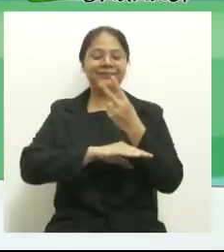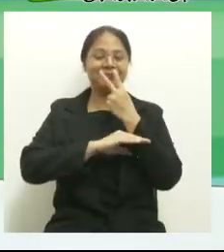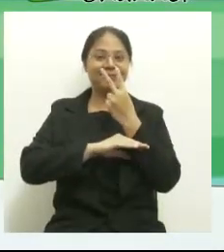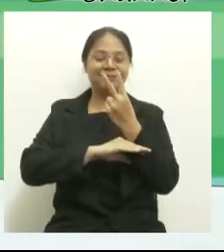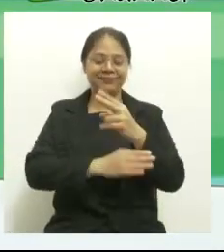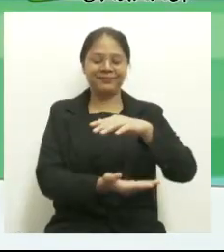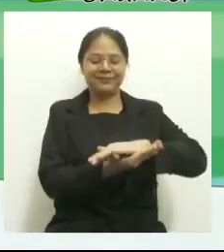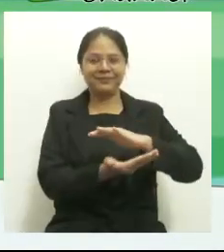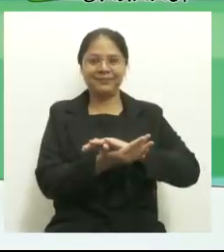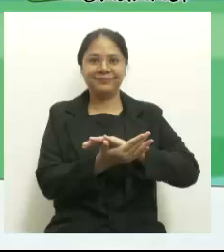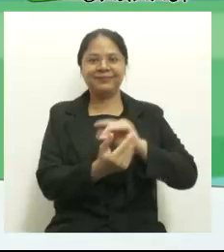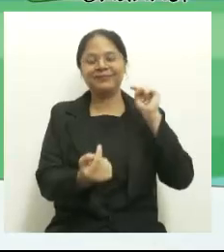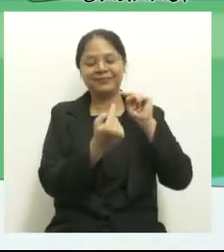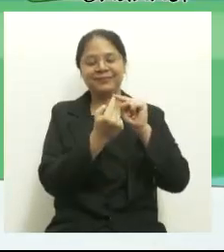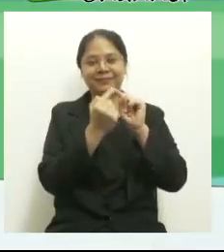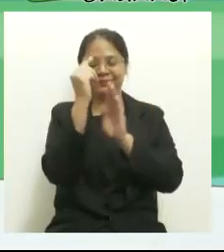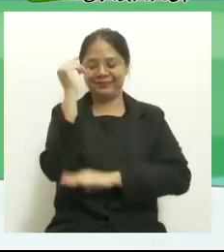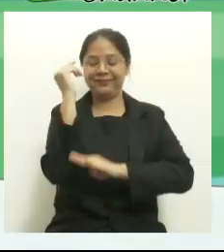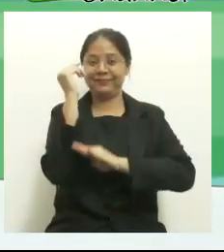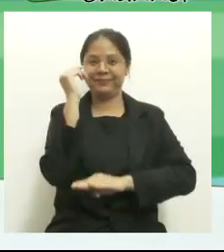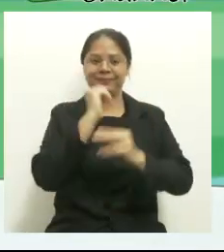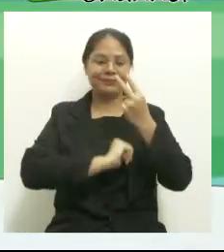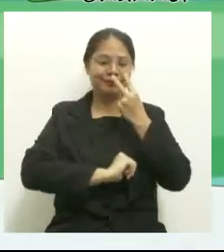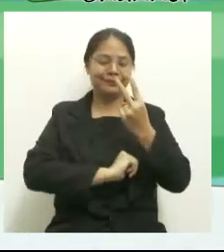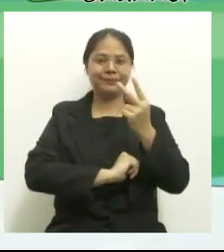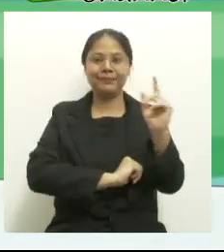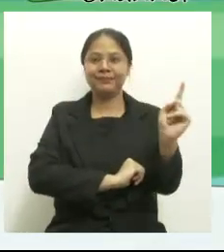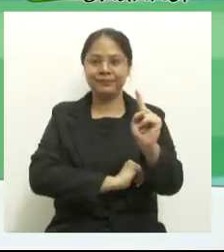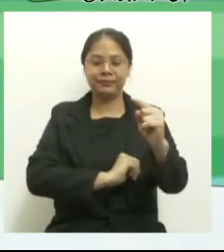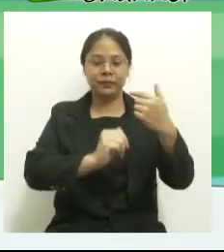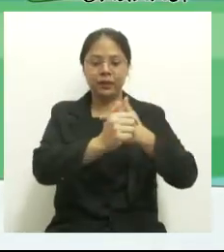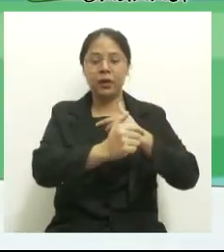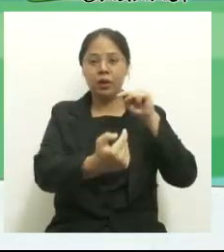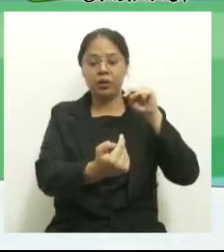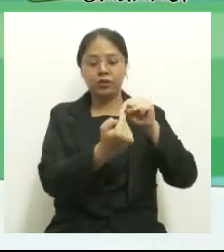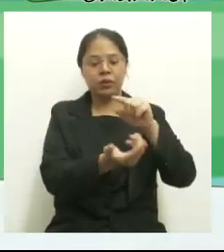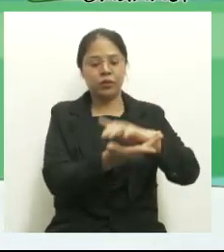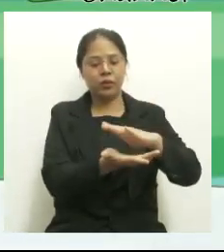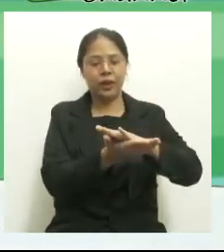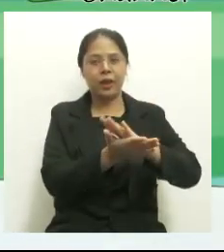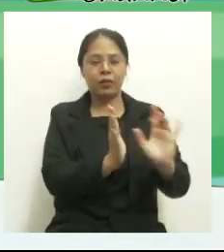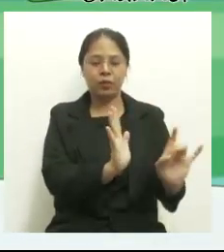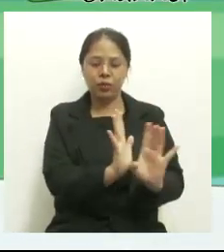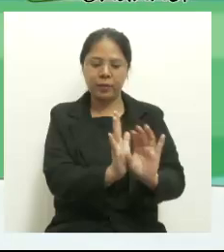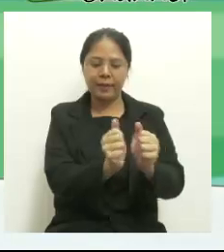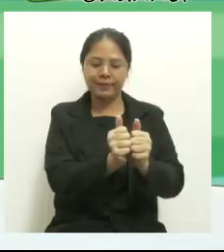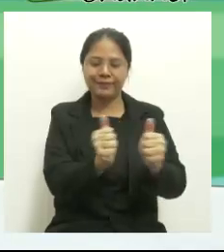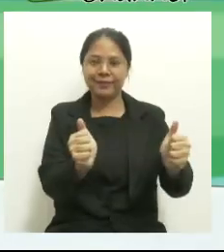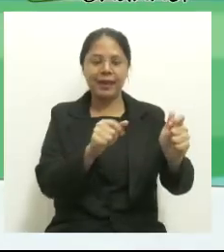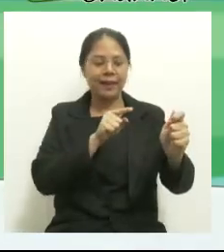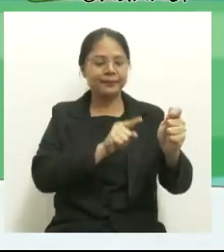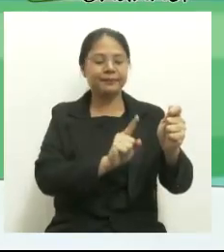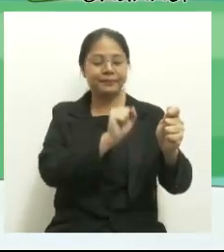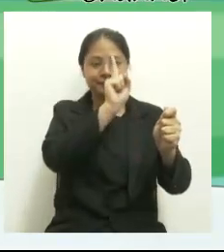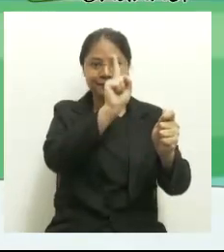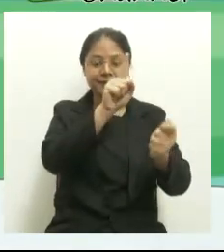ของโรงเรียนบ้านท่าข้ามครับทางโรงเรียนนะครับได้มีการขับเคลื่อนโรงเรียนคุณภาพตามโครงการ1อำเภอ1โรงเรียนคุณภาพ